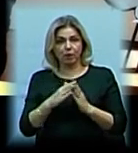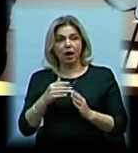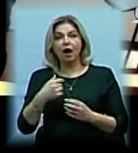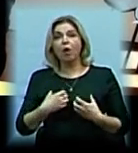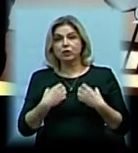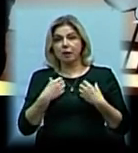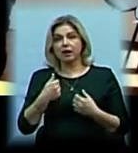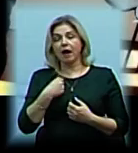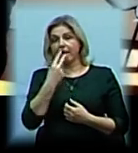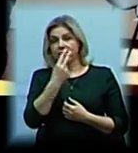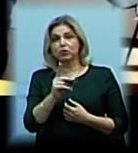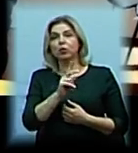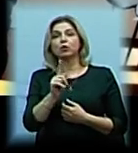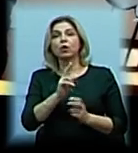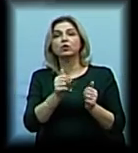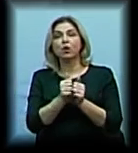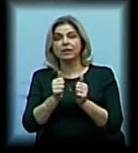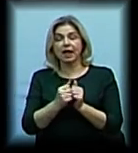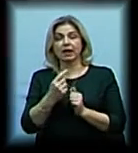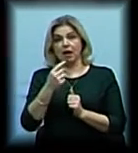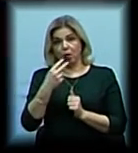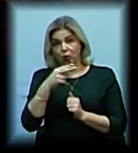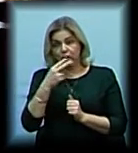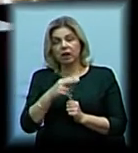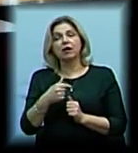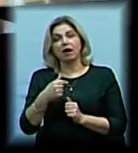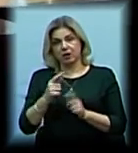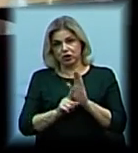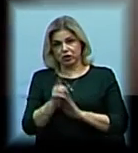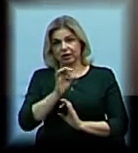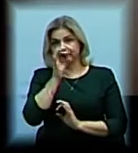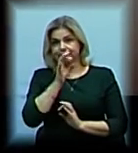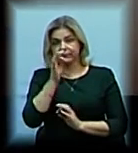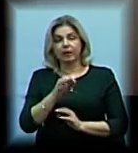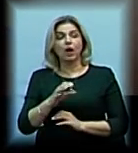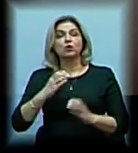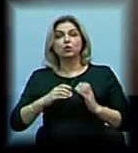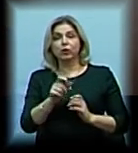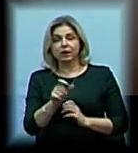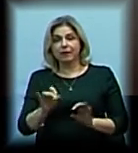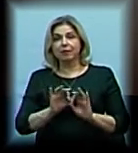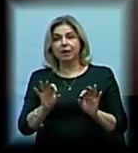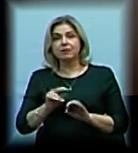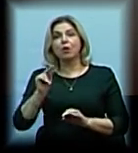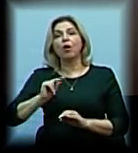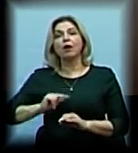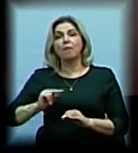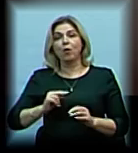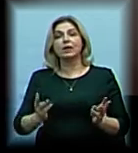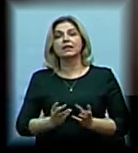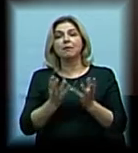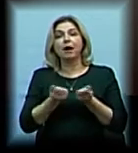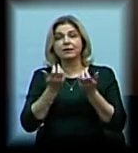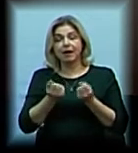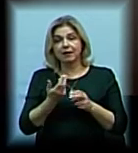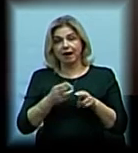що курять, значить у нас починається вже якась лайка. Студентам розповідали про роботу рятувальника, основні причини виникнення пожеж та їх